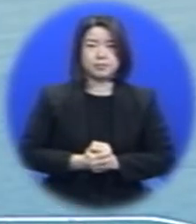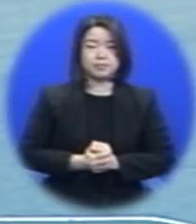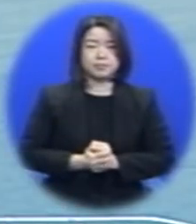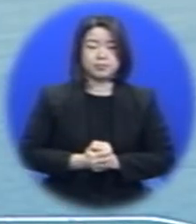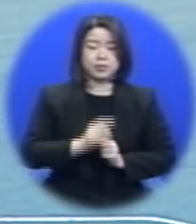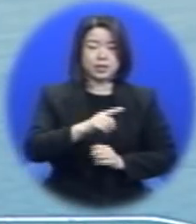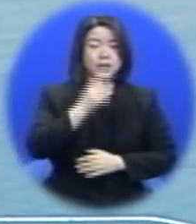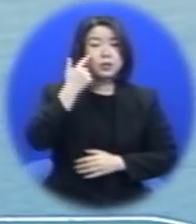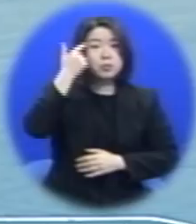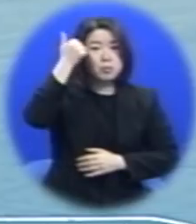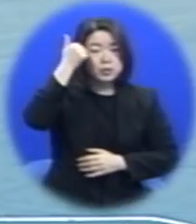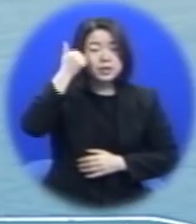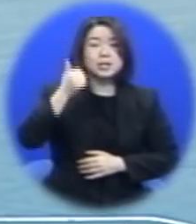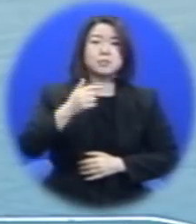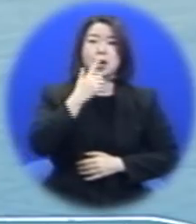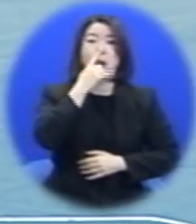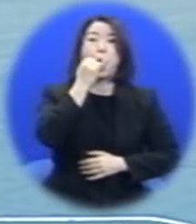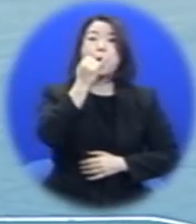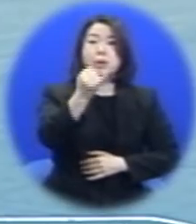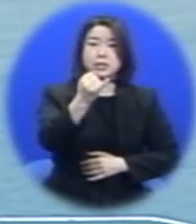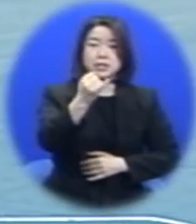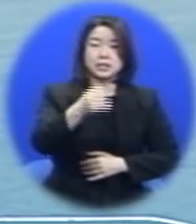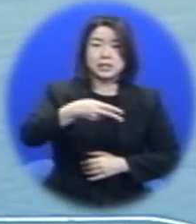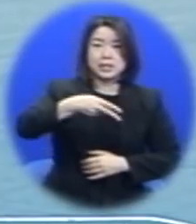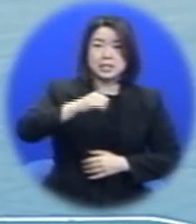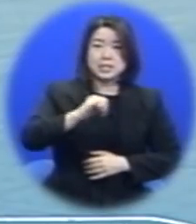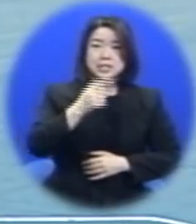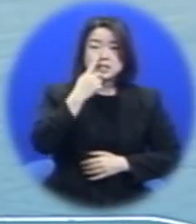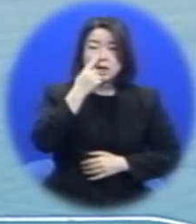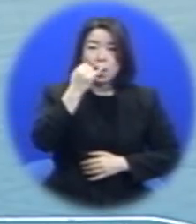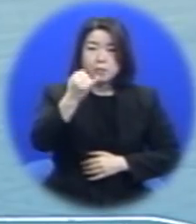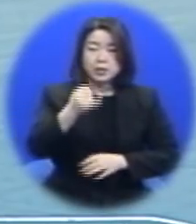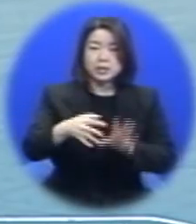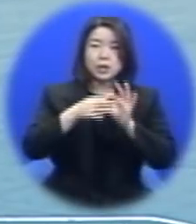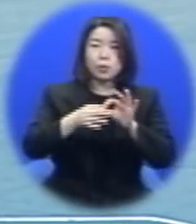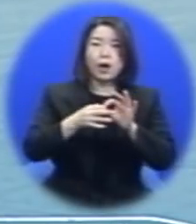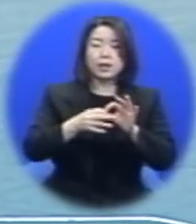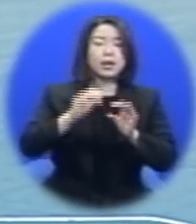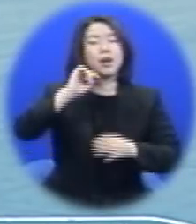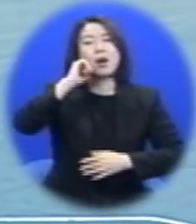그 목사님의 어머니, 그러니까 시어머니와의 관계의 어려움